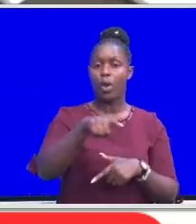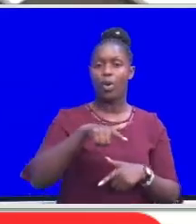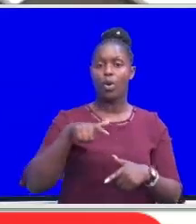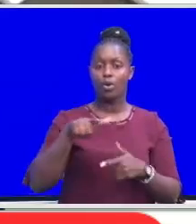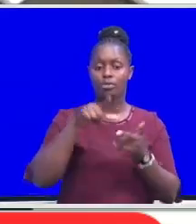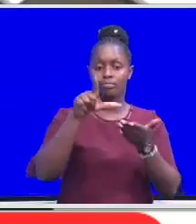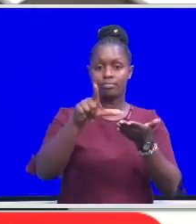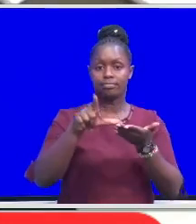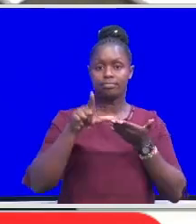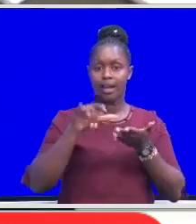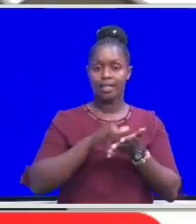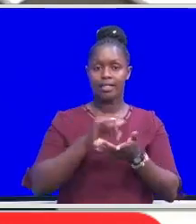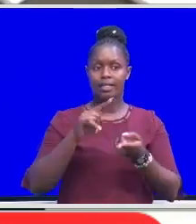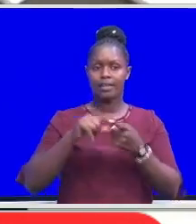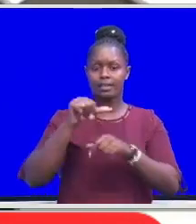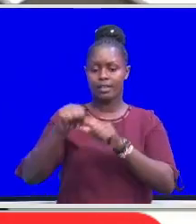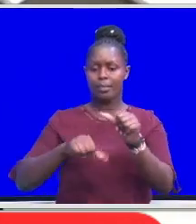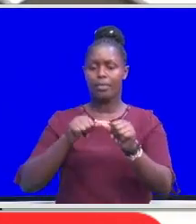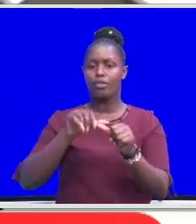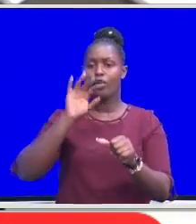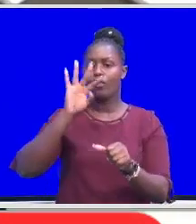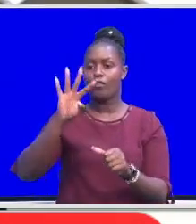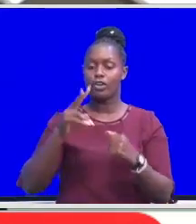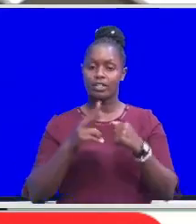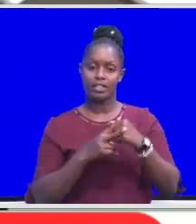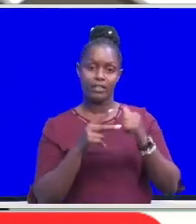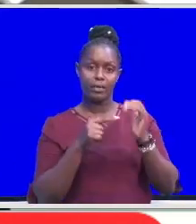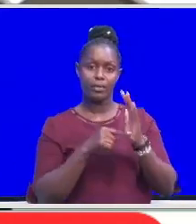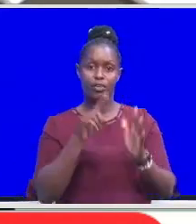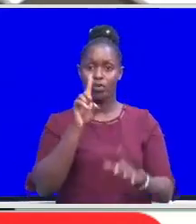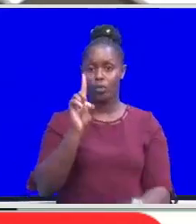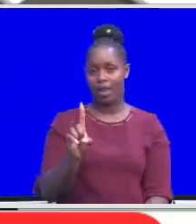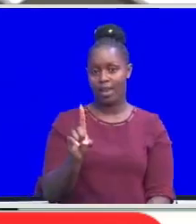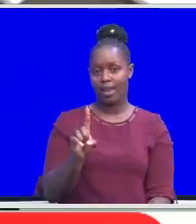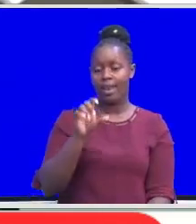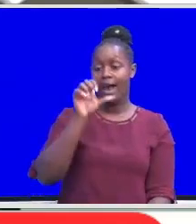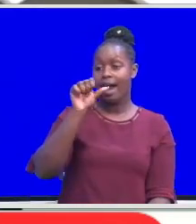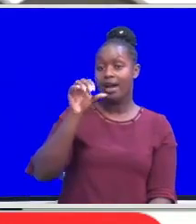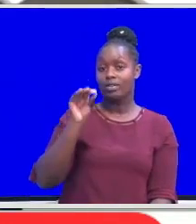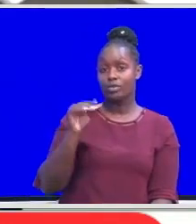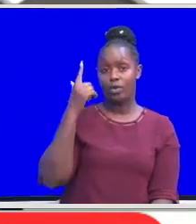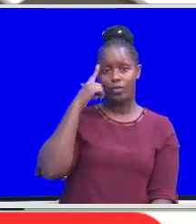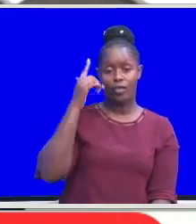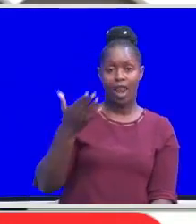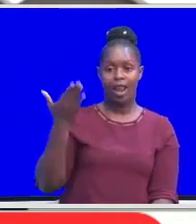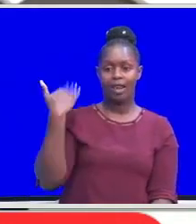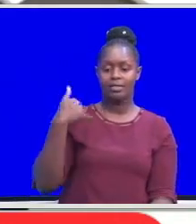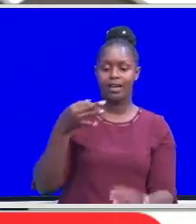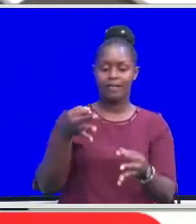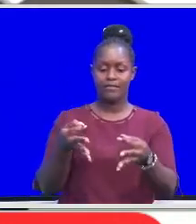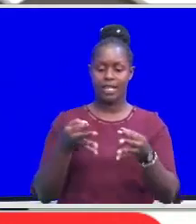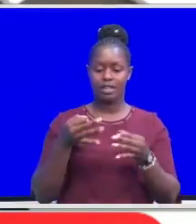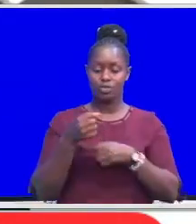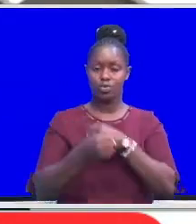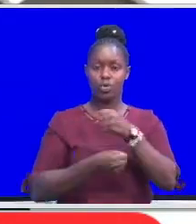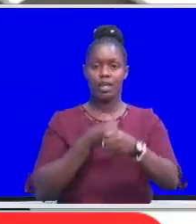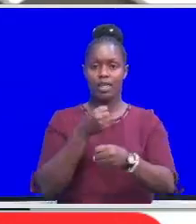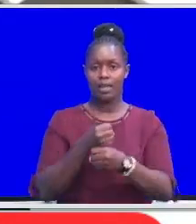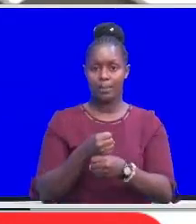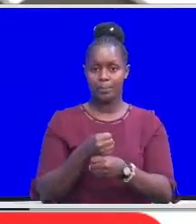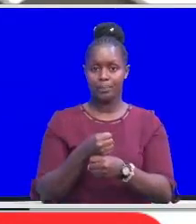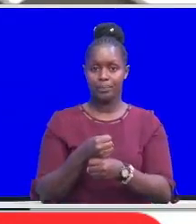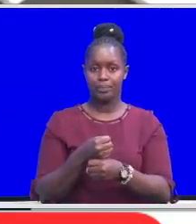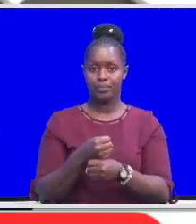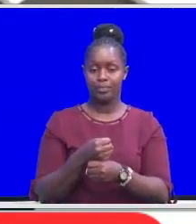is a proportion of 47.1. So for last financial year, the